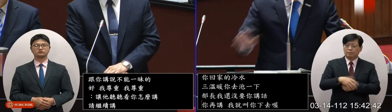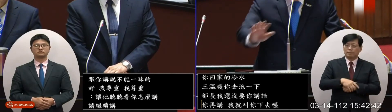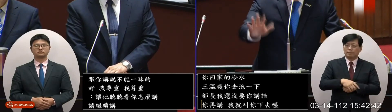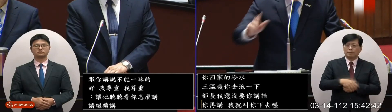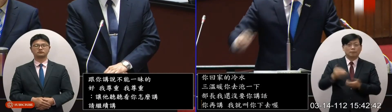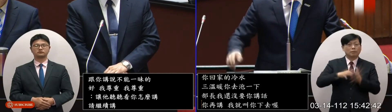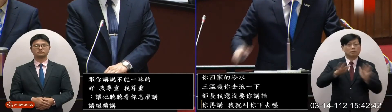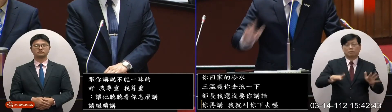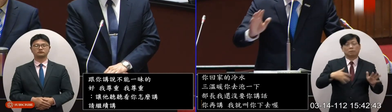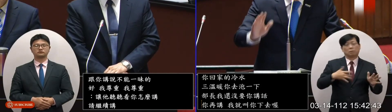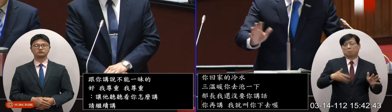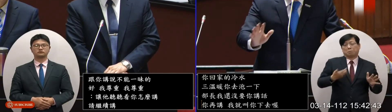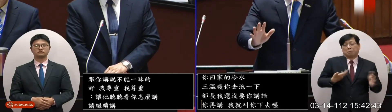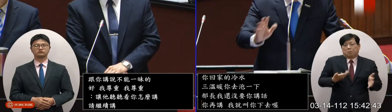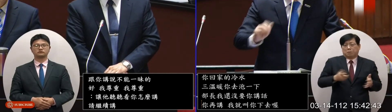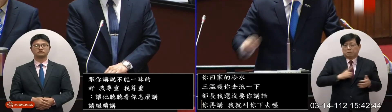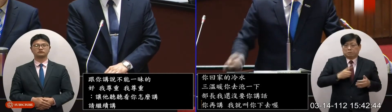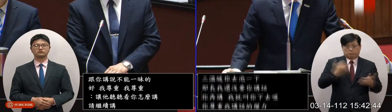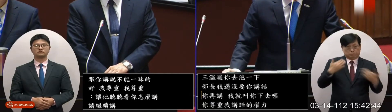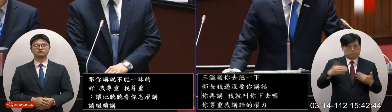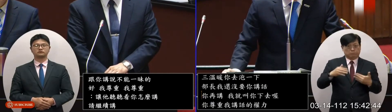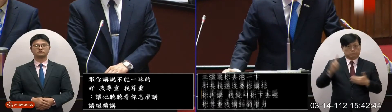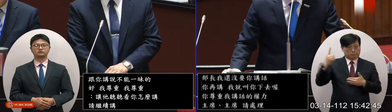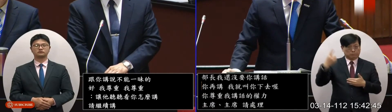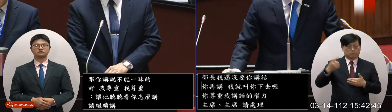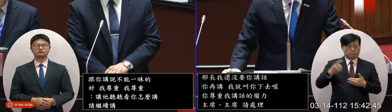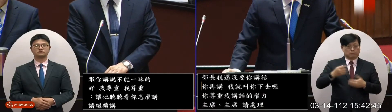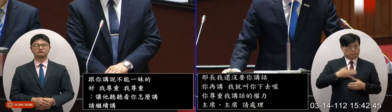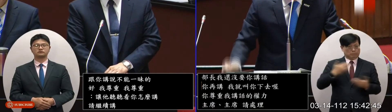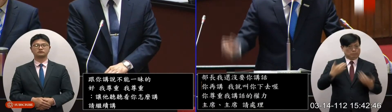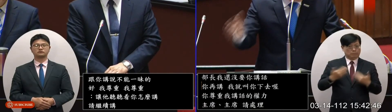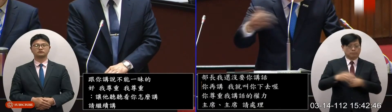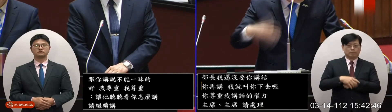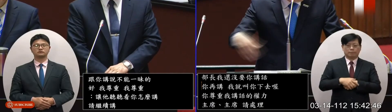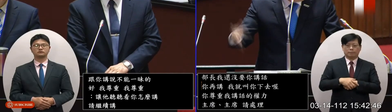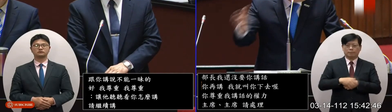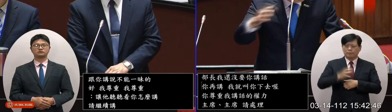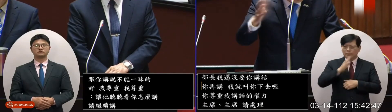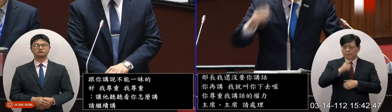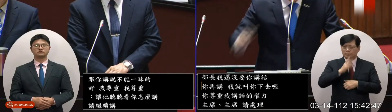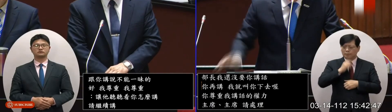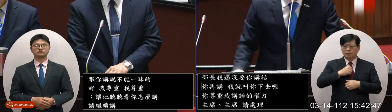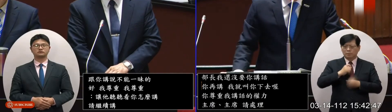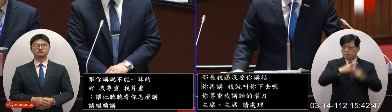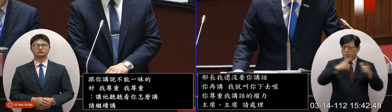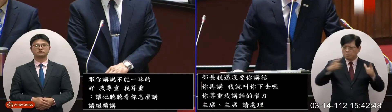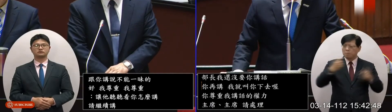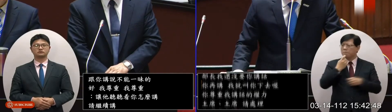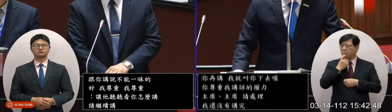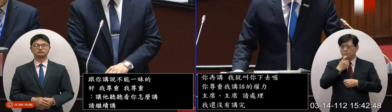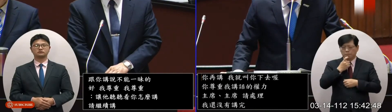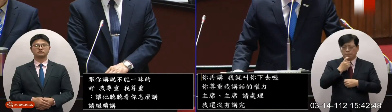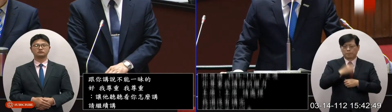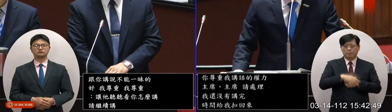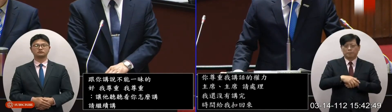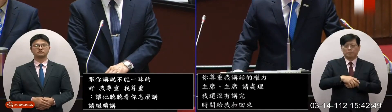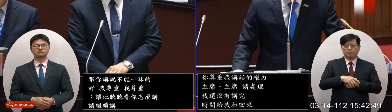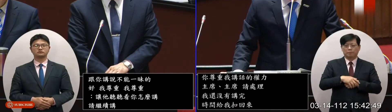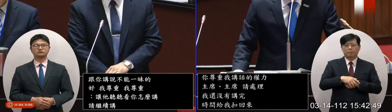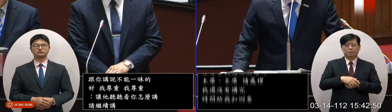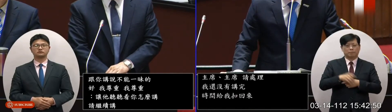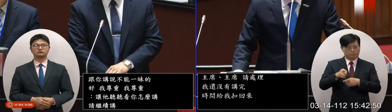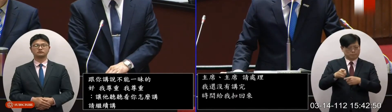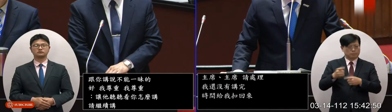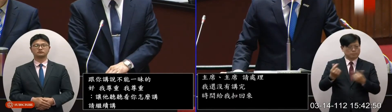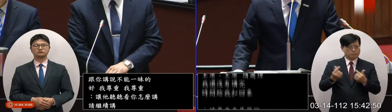到现在你们可能我不知道你们了不了解原因啦、可是从旁各种的猜测，都会觉得这是一